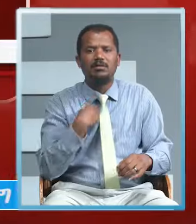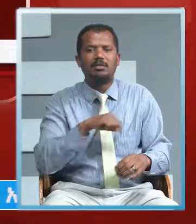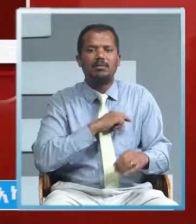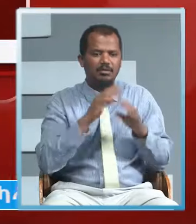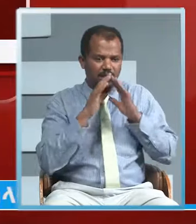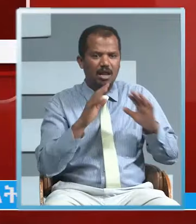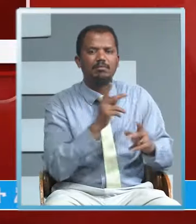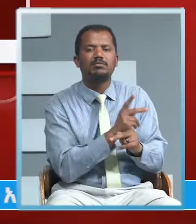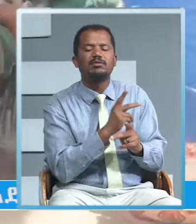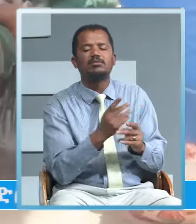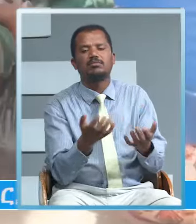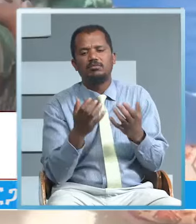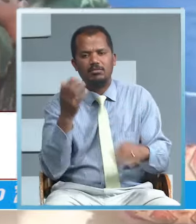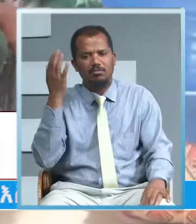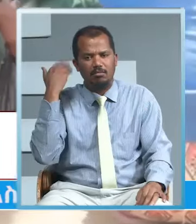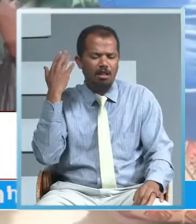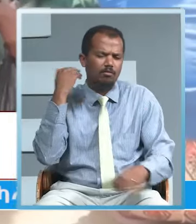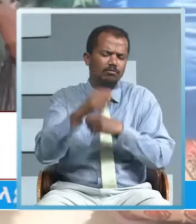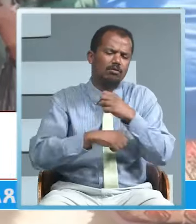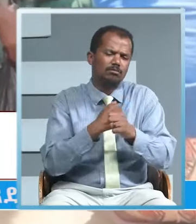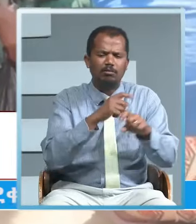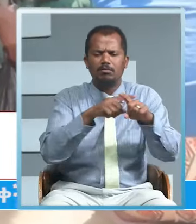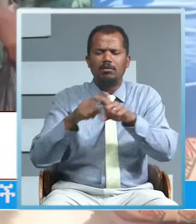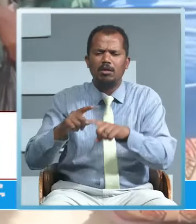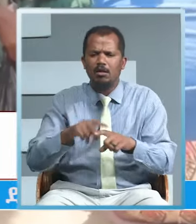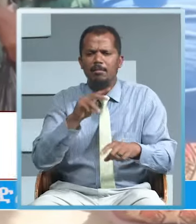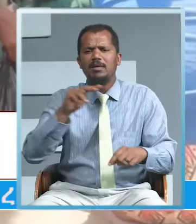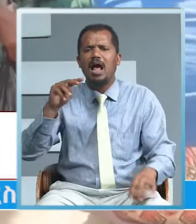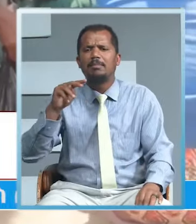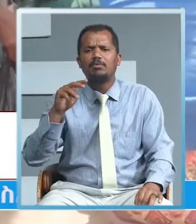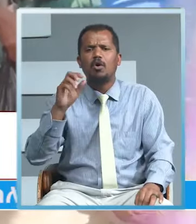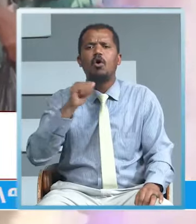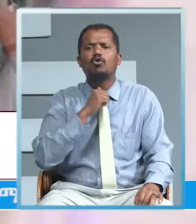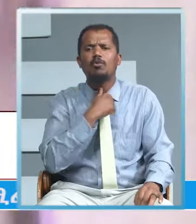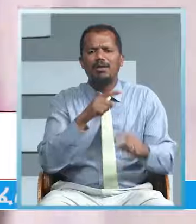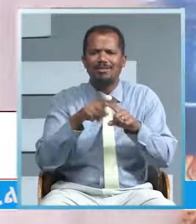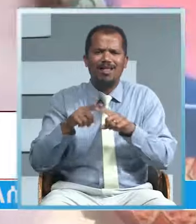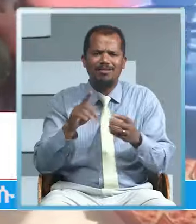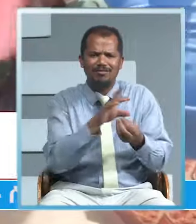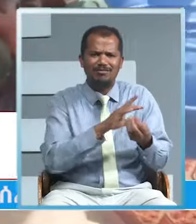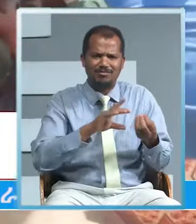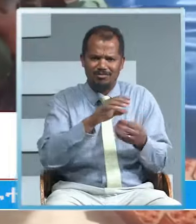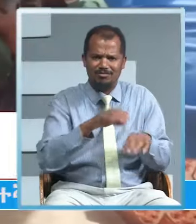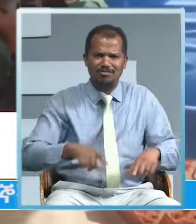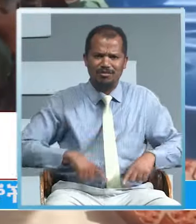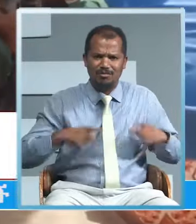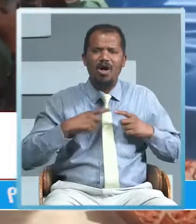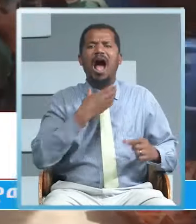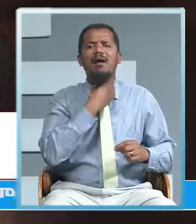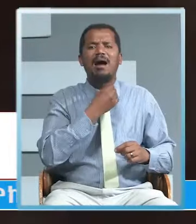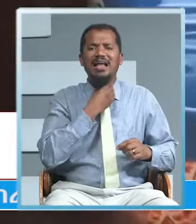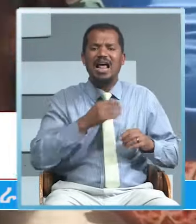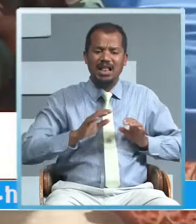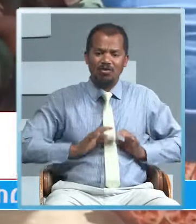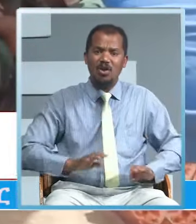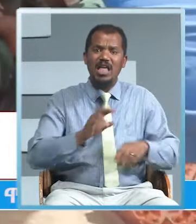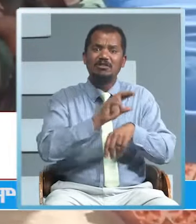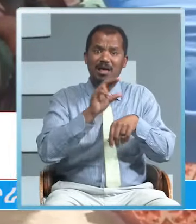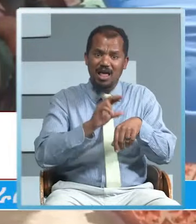ሰላማቸው እንዲጠበቅ መፈልግ ያለበት። ባለፉት አመታት በተለያዩ በምዕራብ ኦሮሚያ የተለያዩ ክፍሎች ውስጥ በሚኖሩ የአማራ ብሔር ተወላጆች